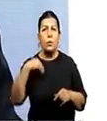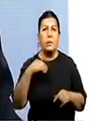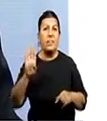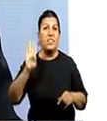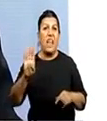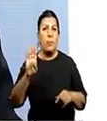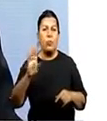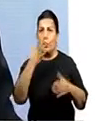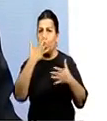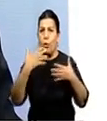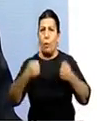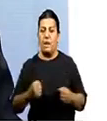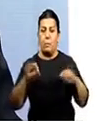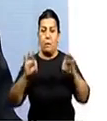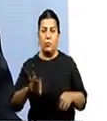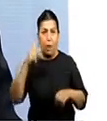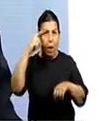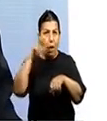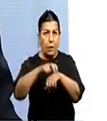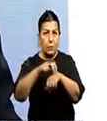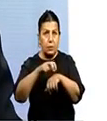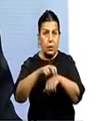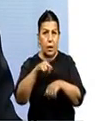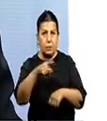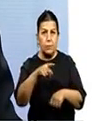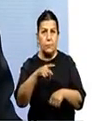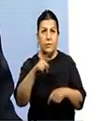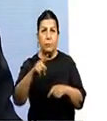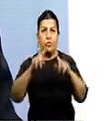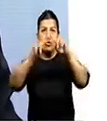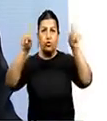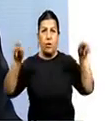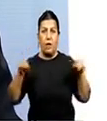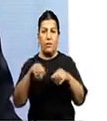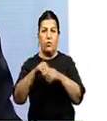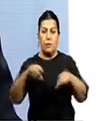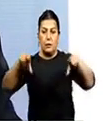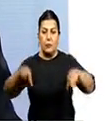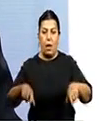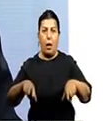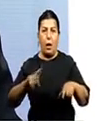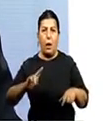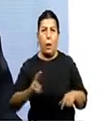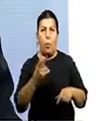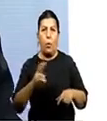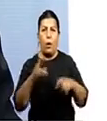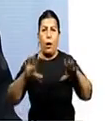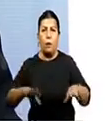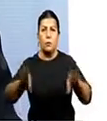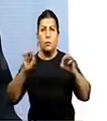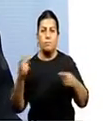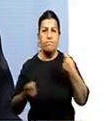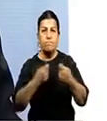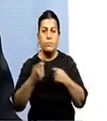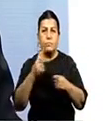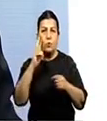demokrasi nöbetleri başlamıştı hatırlarsınız. O çerçevede saha raporu hazırladık. Tabii bu arada yine